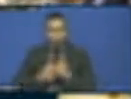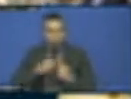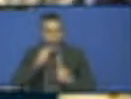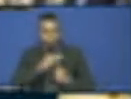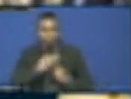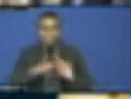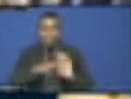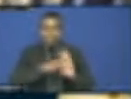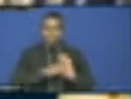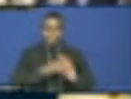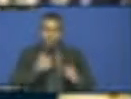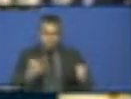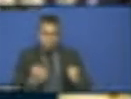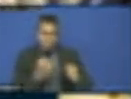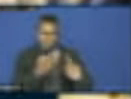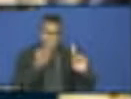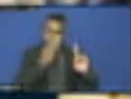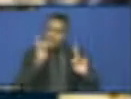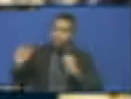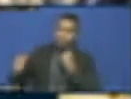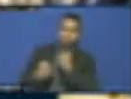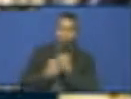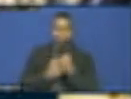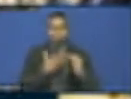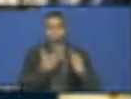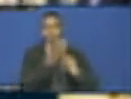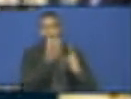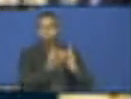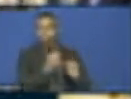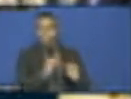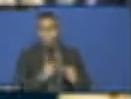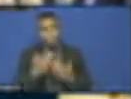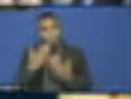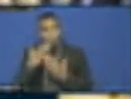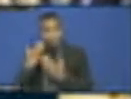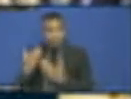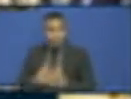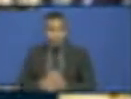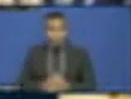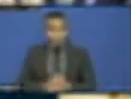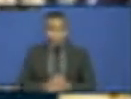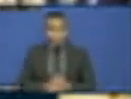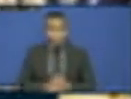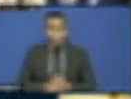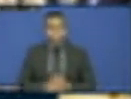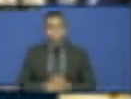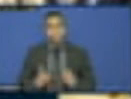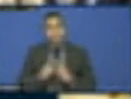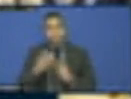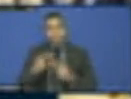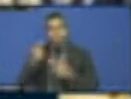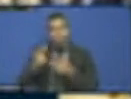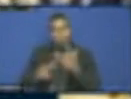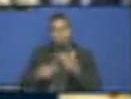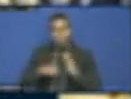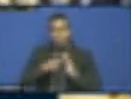à ce que l'Union africaine puisse encore davantage accompagner le gouvernement du Mali dans l'atteinte de ce résultat,